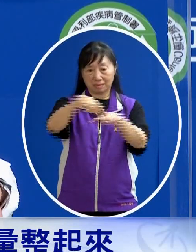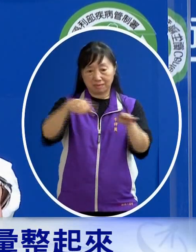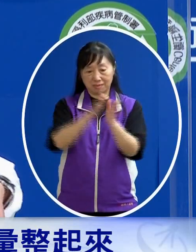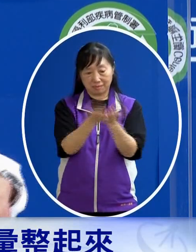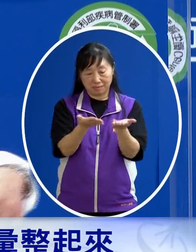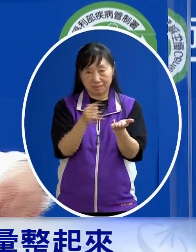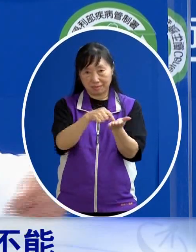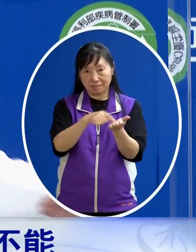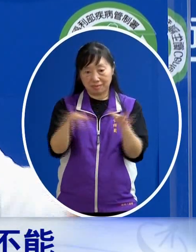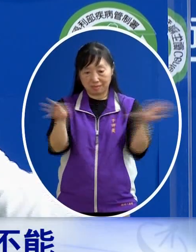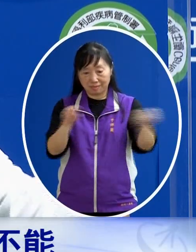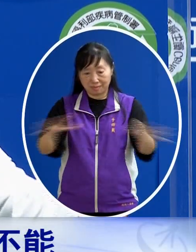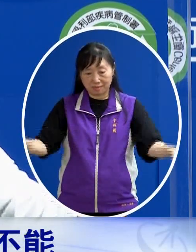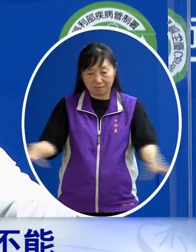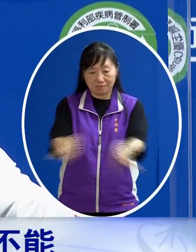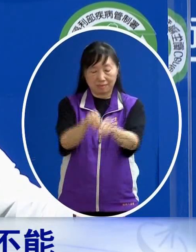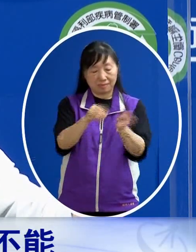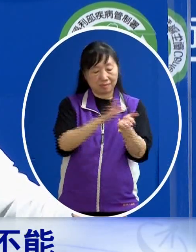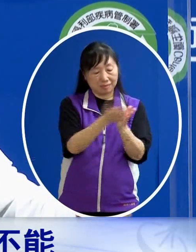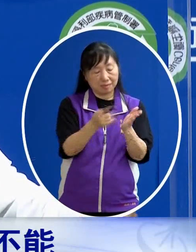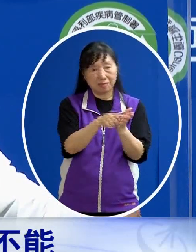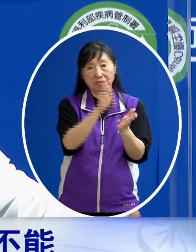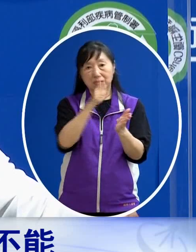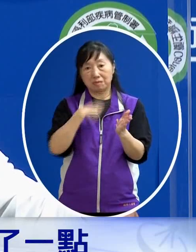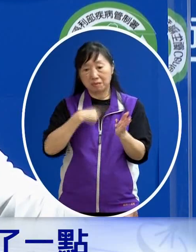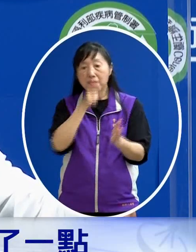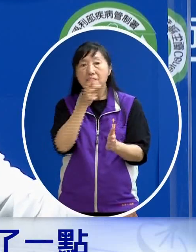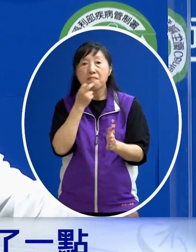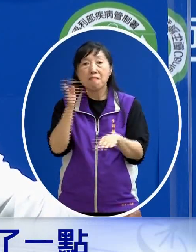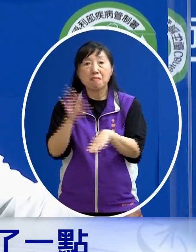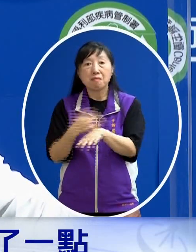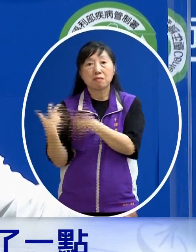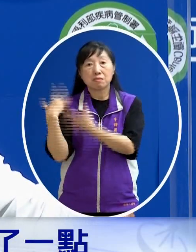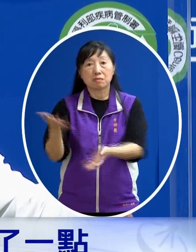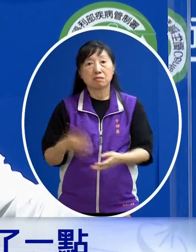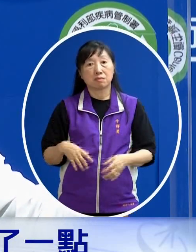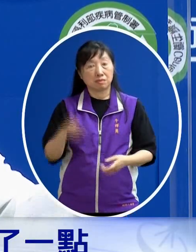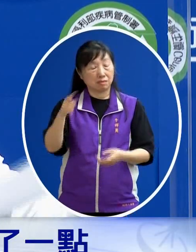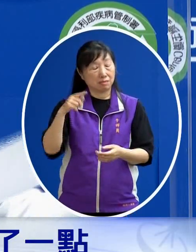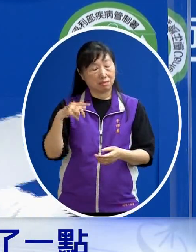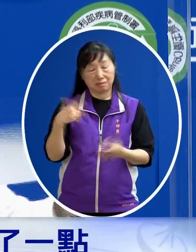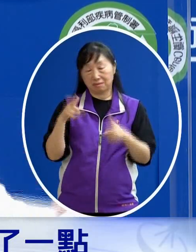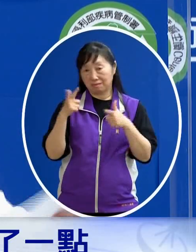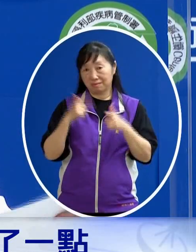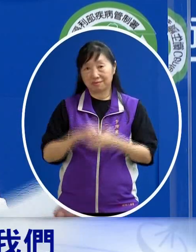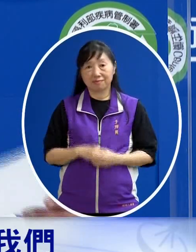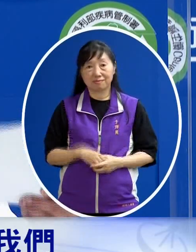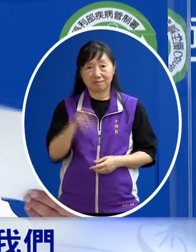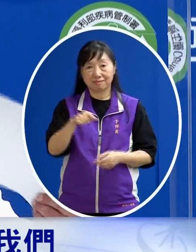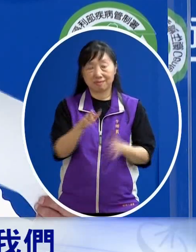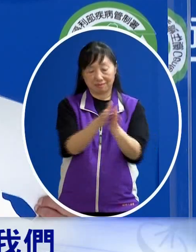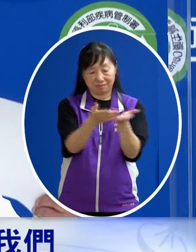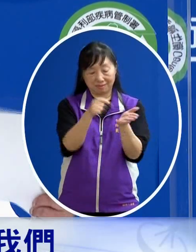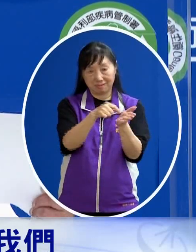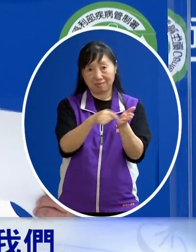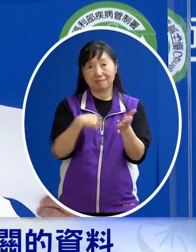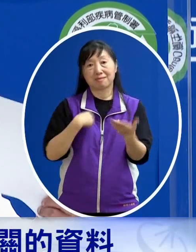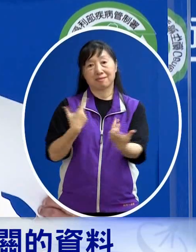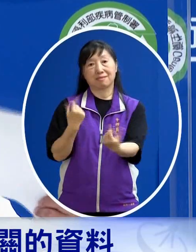来。那不过说中央不会也不能，我讲过这也是太沉重了一点。好，其实这个手册里面都是